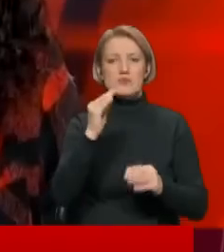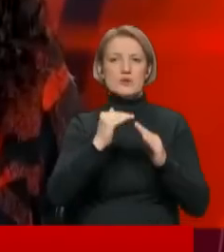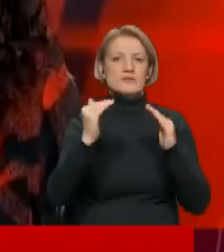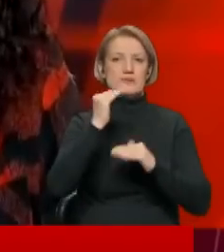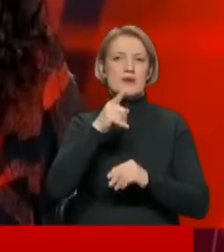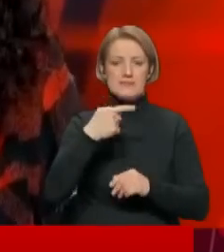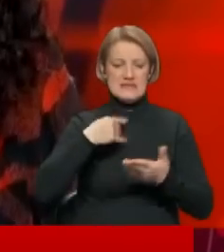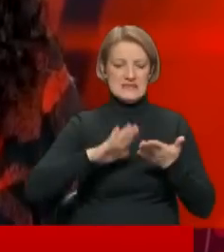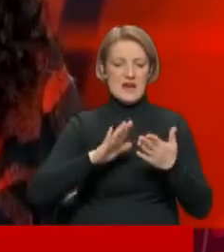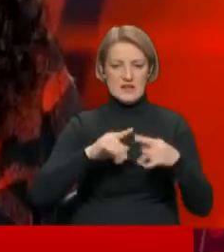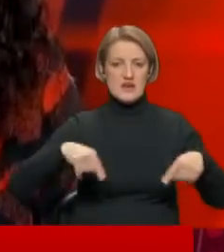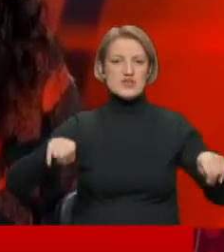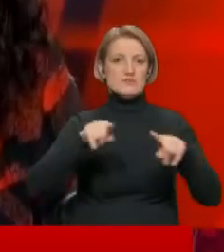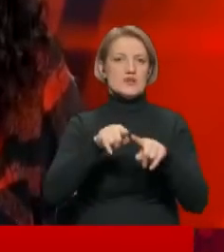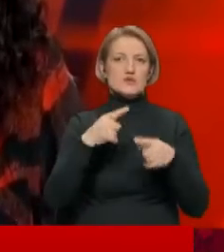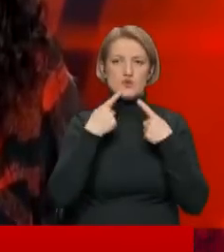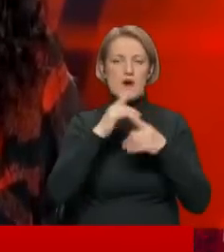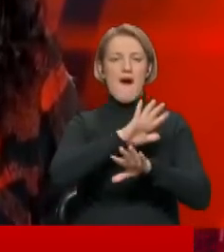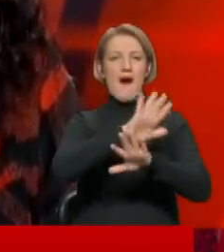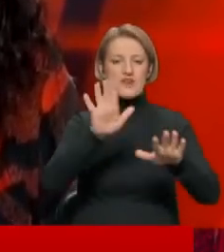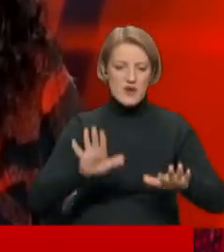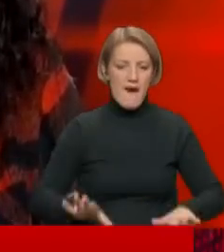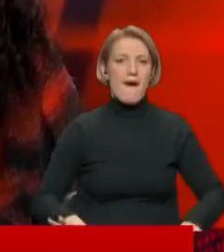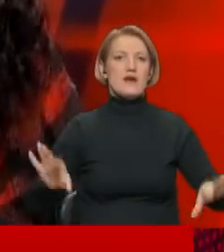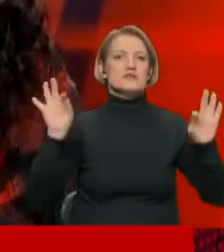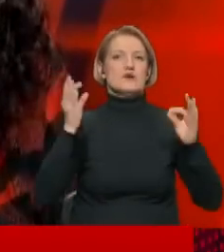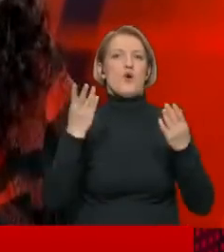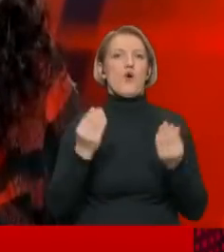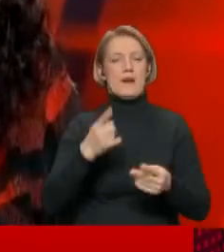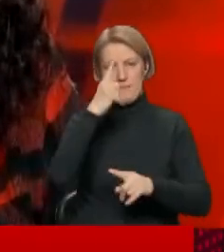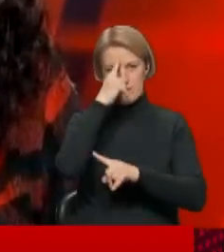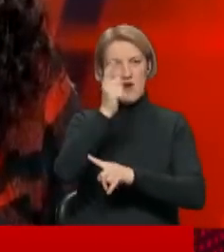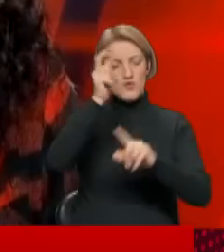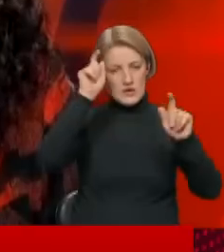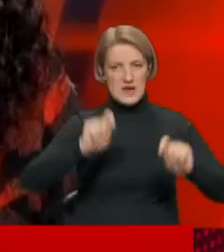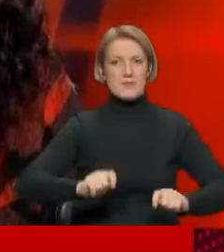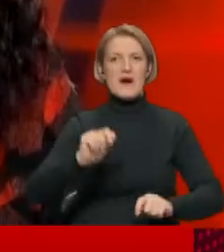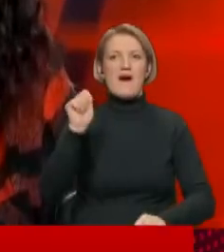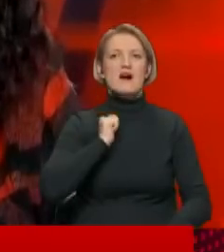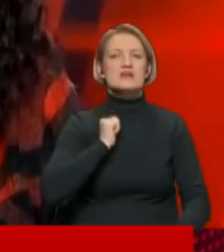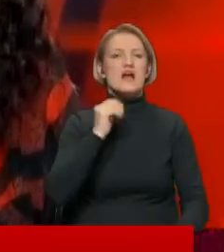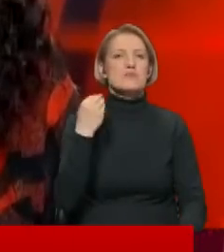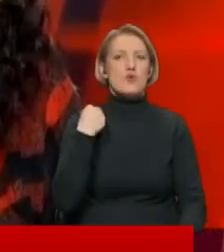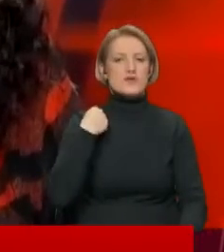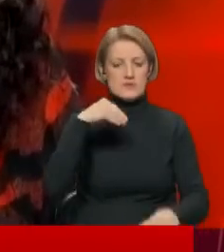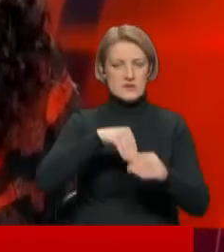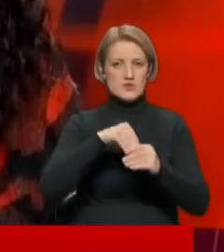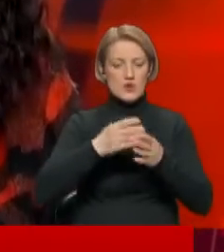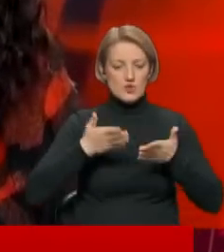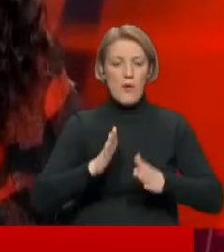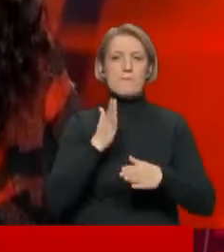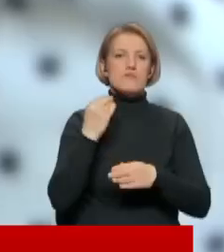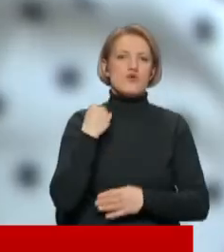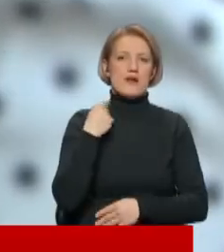geçebilir Biz arkadaşlarımıza şunu diyoruz her şeye hazırlıklı olalım başvurunuzu yapın askerlik borçlanması için doğum